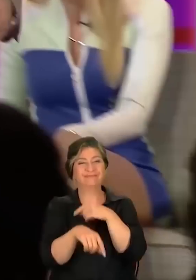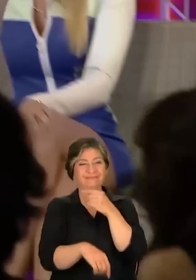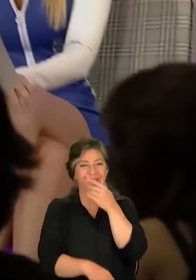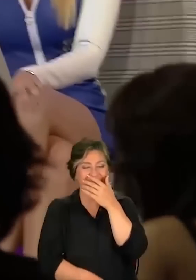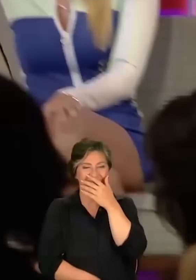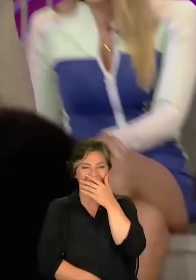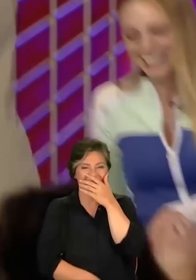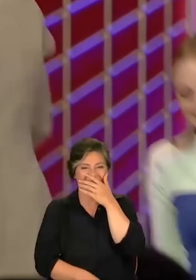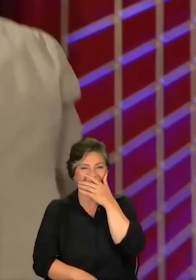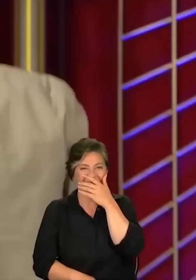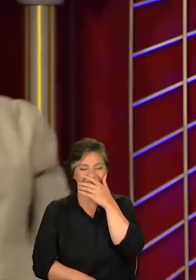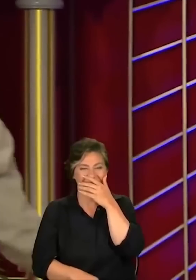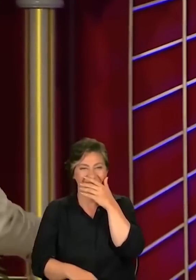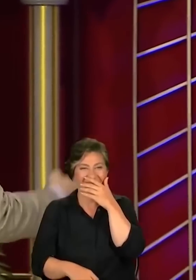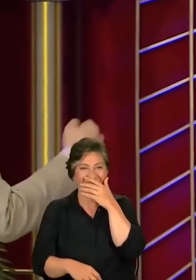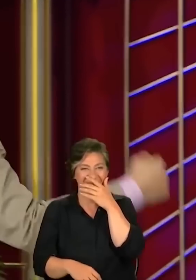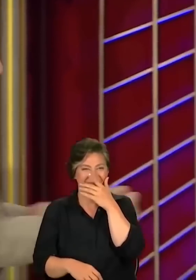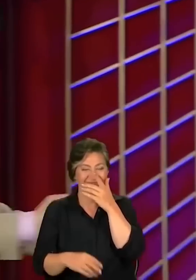Ve